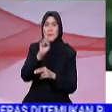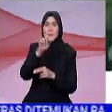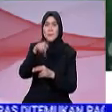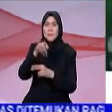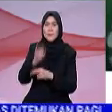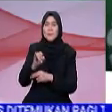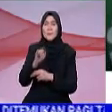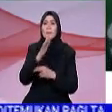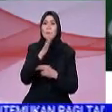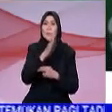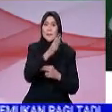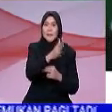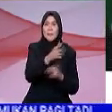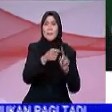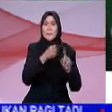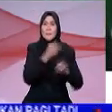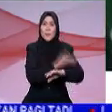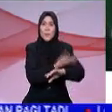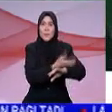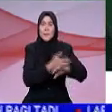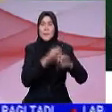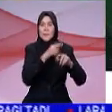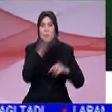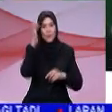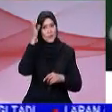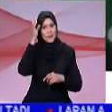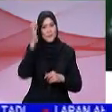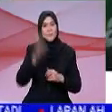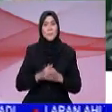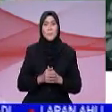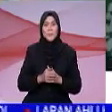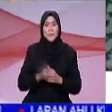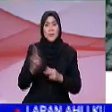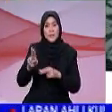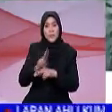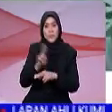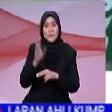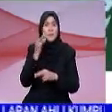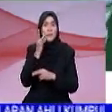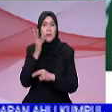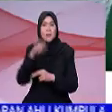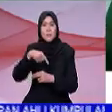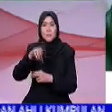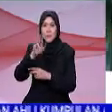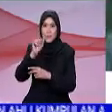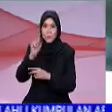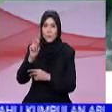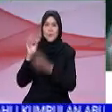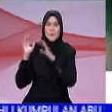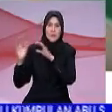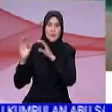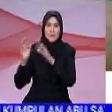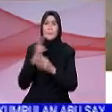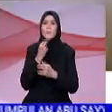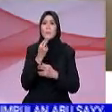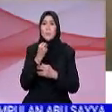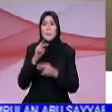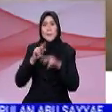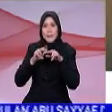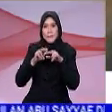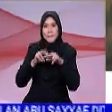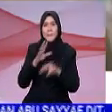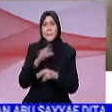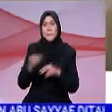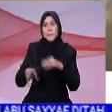yang berketurunan Cina. Ketupat daun pandan hanya menggunakan beras pulut, santan, gula, garam